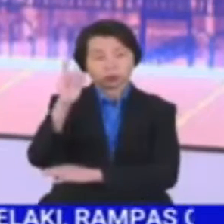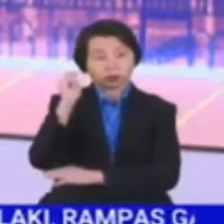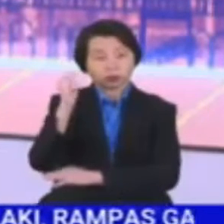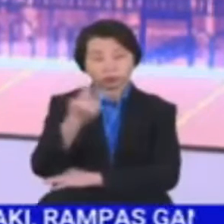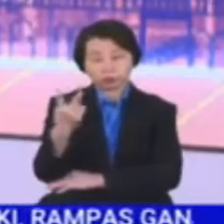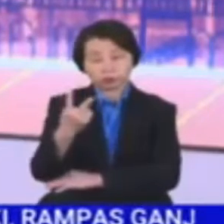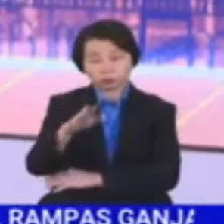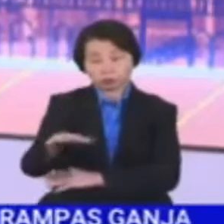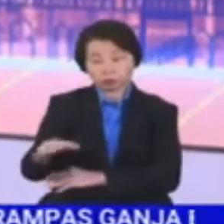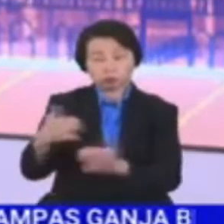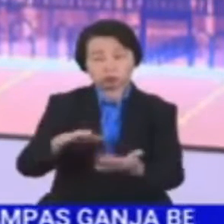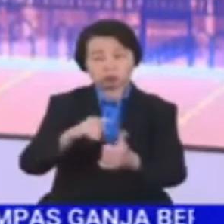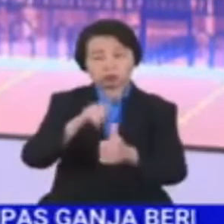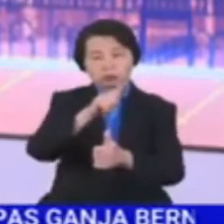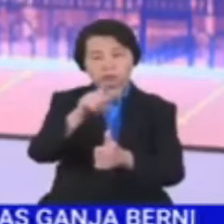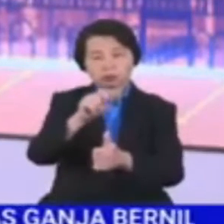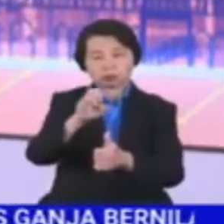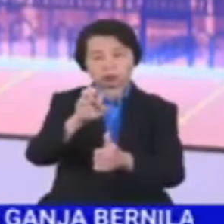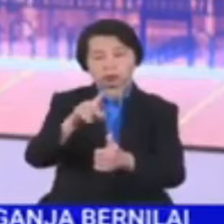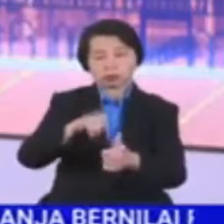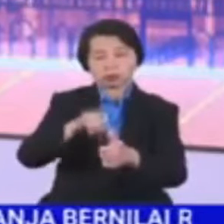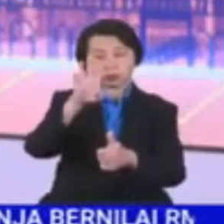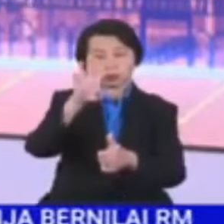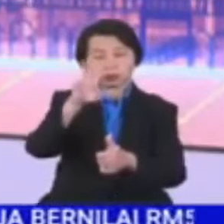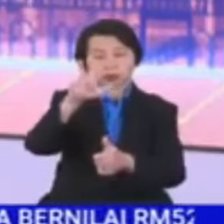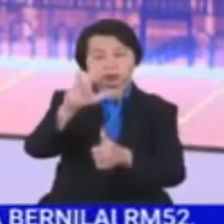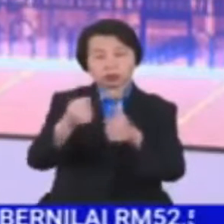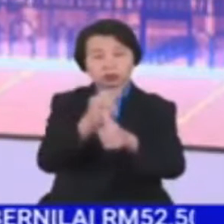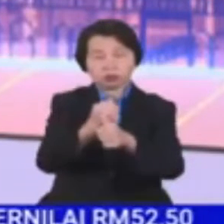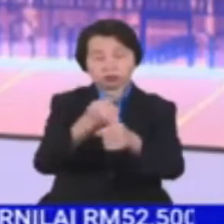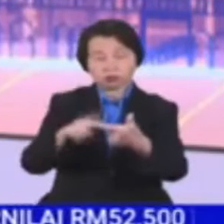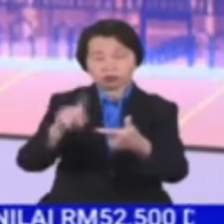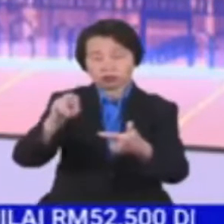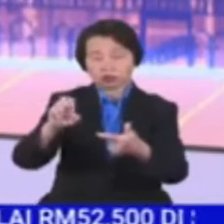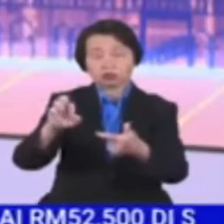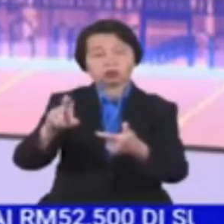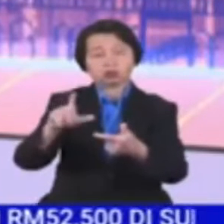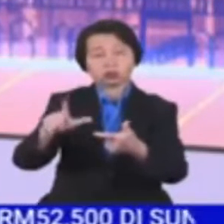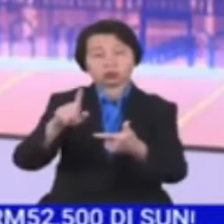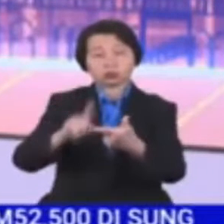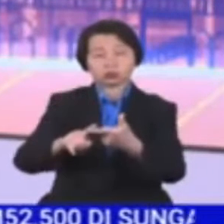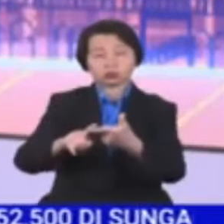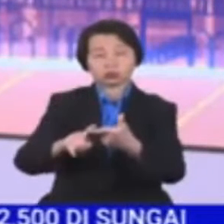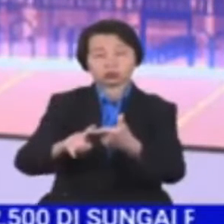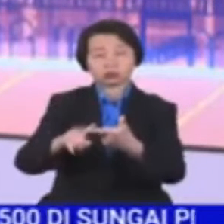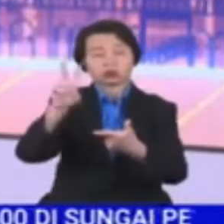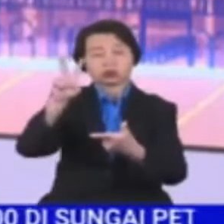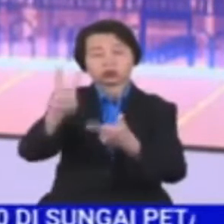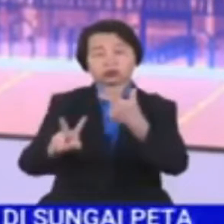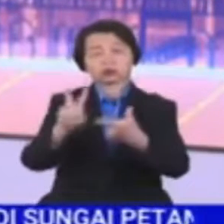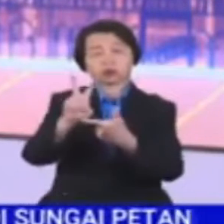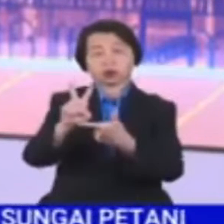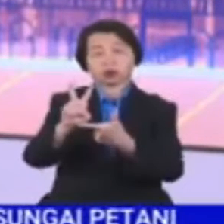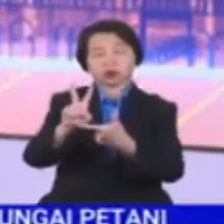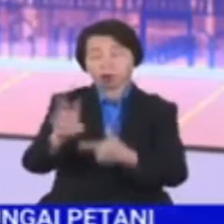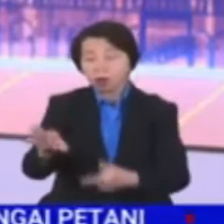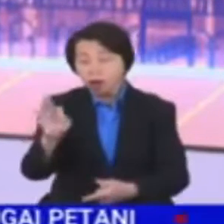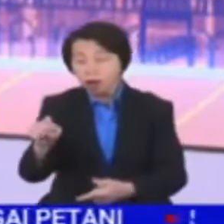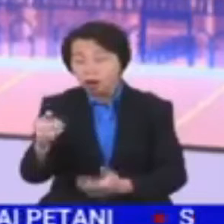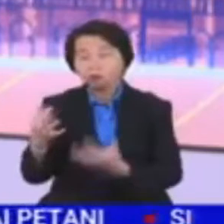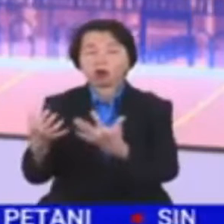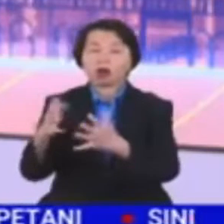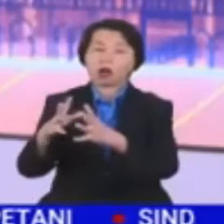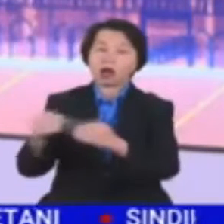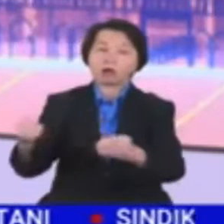kedua mangsa Muhammad Zafran Muhammad Fikri tiga tahun dan Dulha Wow Savira Mama Fikri Dwi tahun ditemui